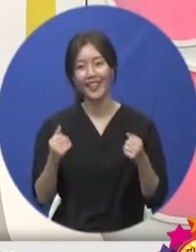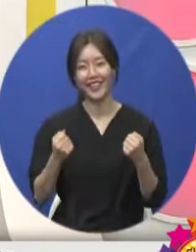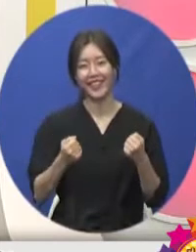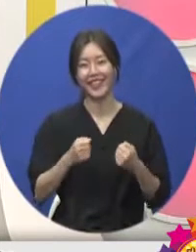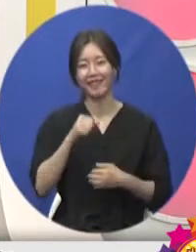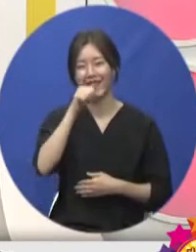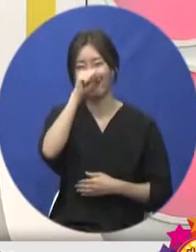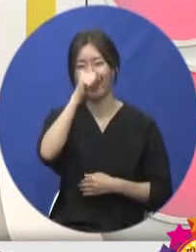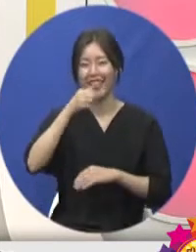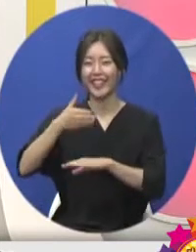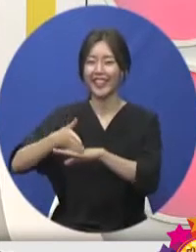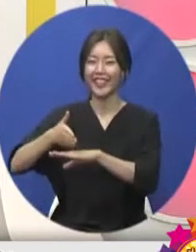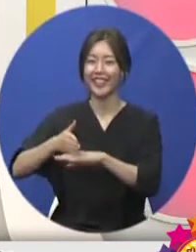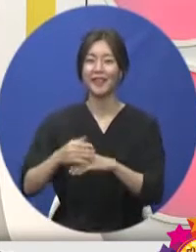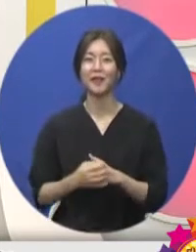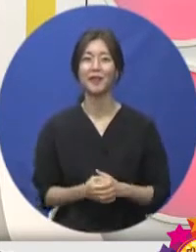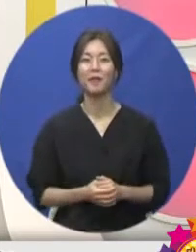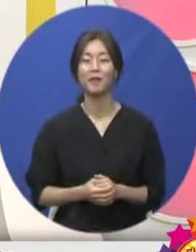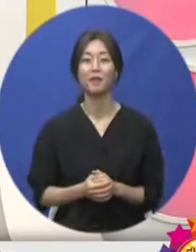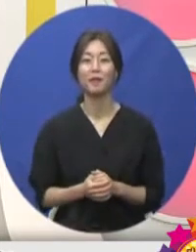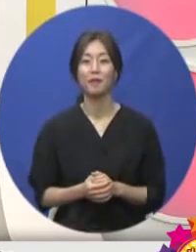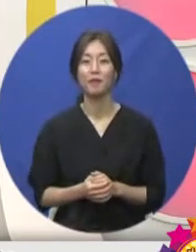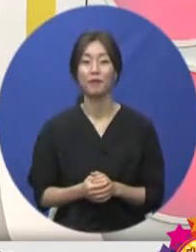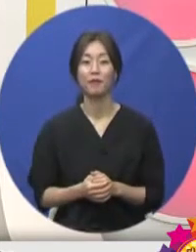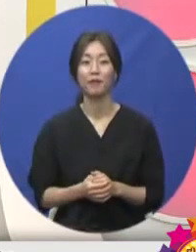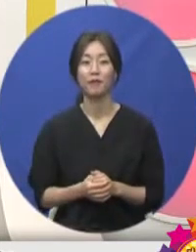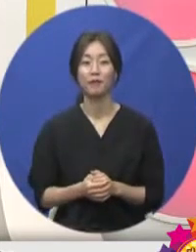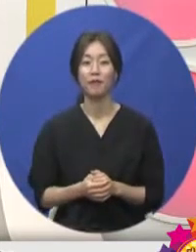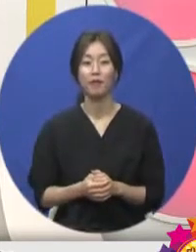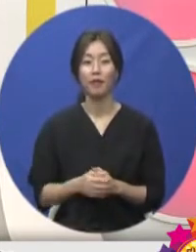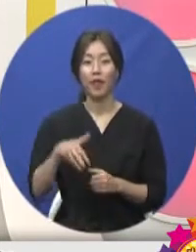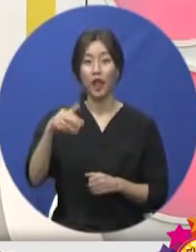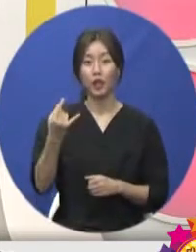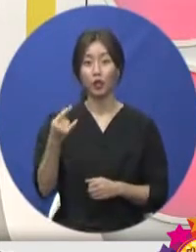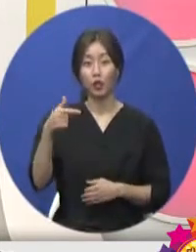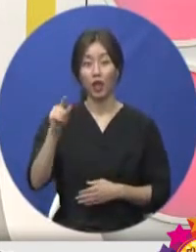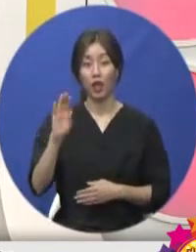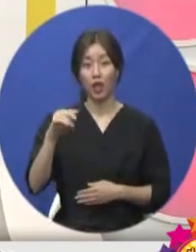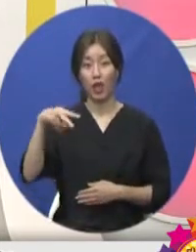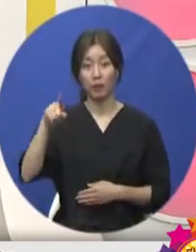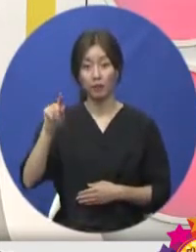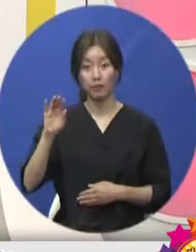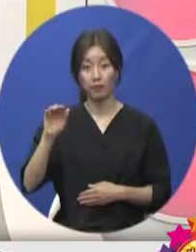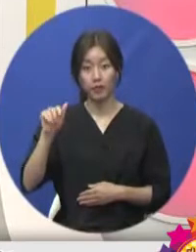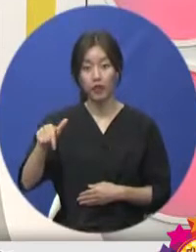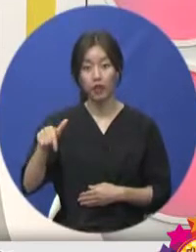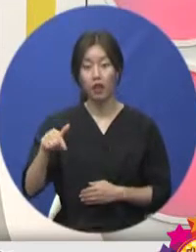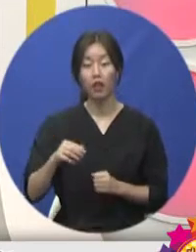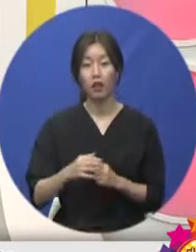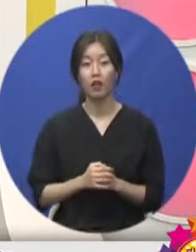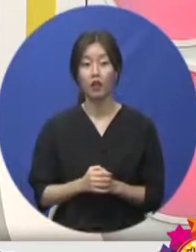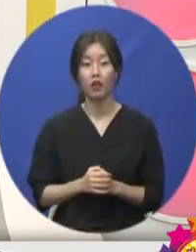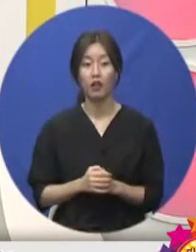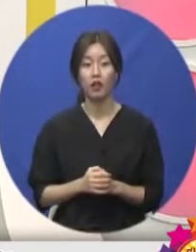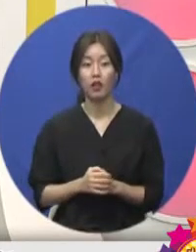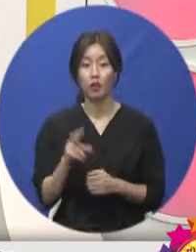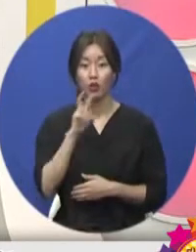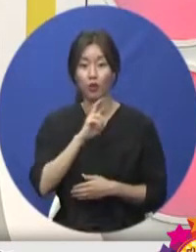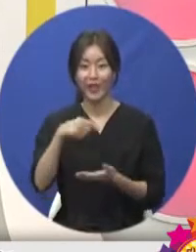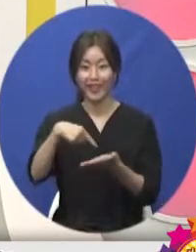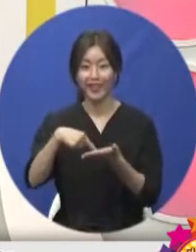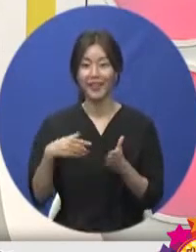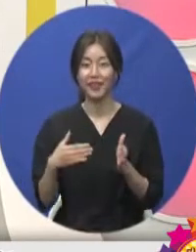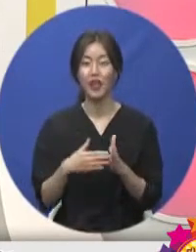목소리가. 감사합니다. 예. 자, 최갑석의 38선의 보물. 시청해 주셨네요. 네네.